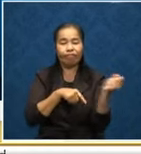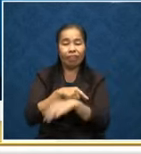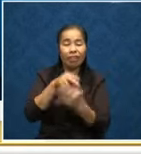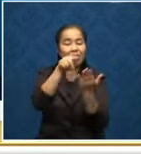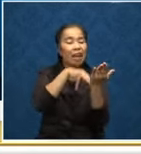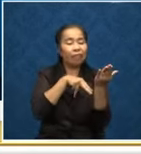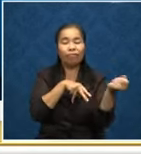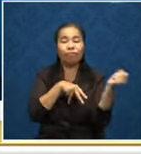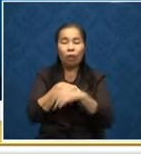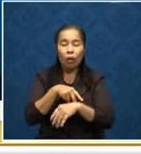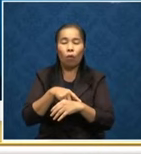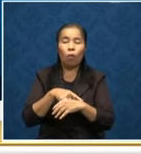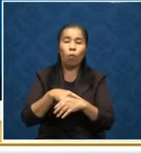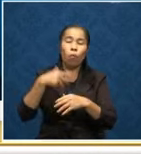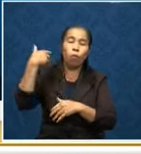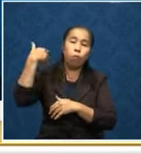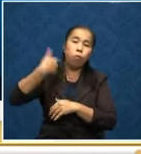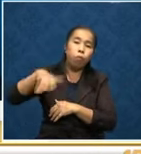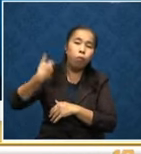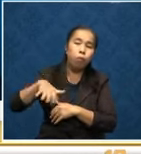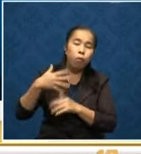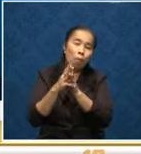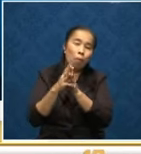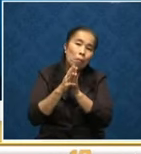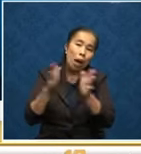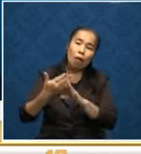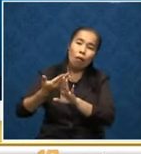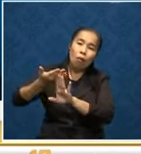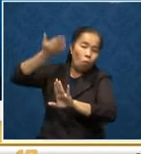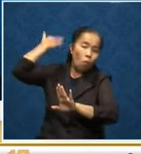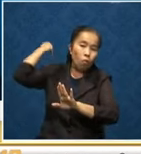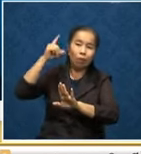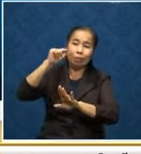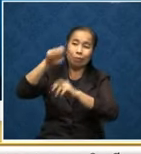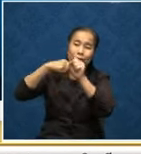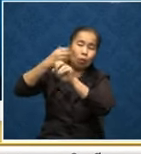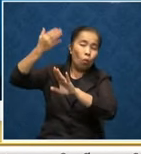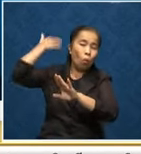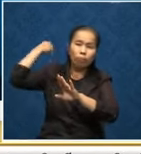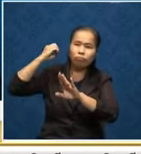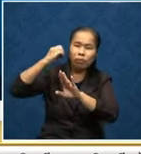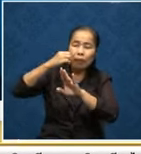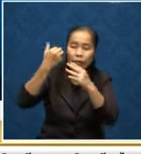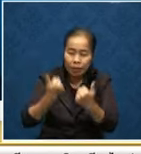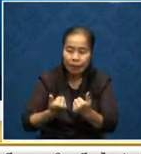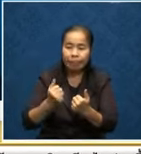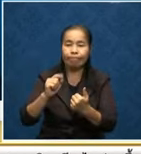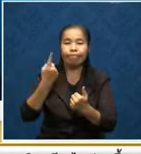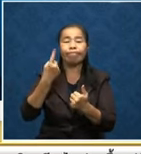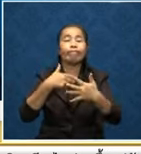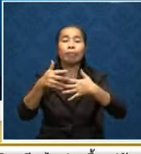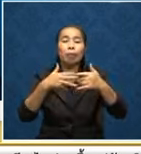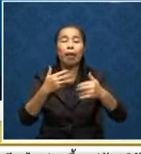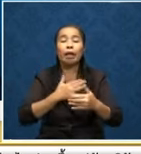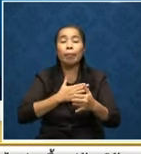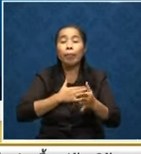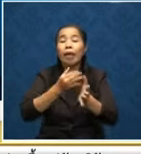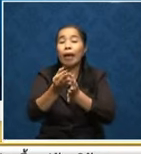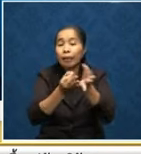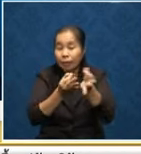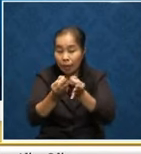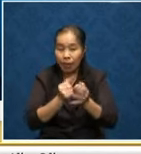ากสุดในประวัติการถึงในช่วงตลอด20ปีที่ผ่านมานะแต่นั้นไม่เป็นไรครับวันนี้ผมต้องการอภิปรายในเรื่องของกระบวนการฝ่ายนิติบัญญัติขอส